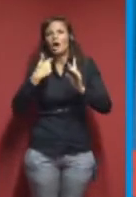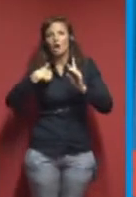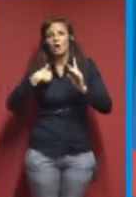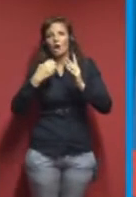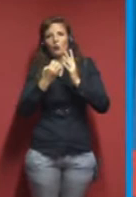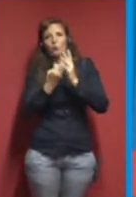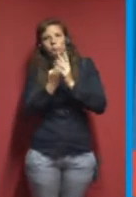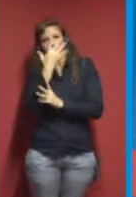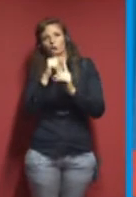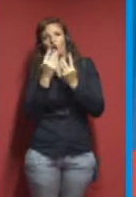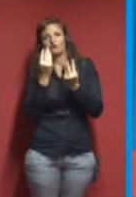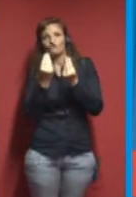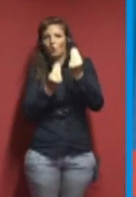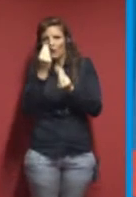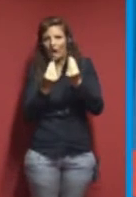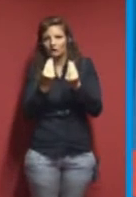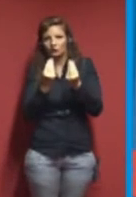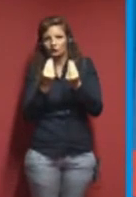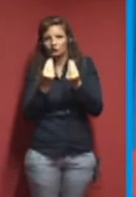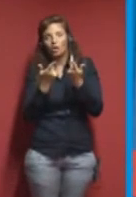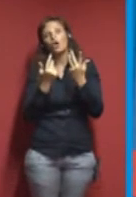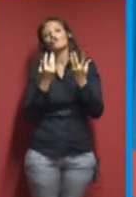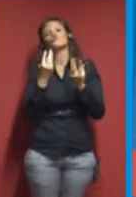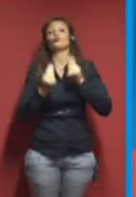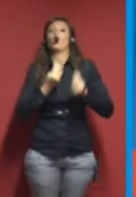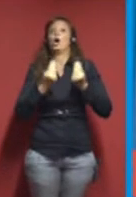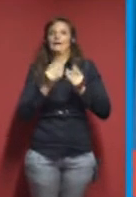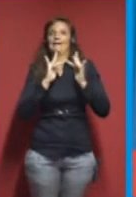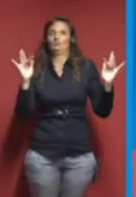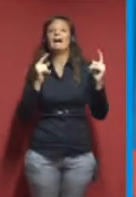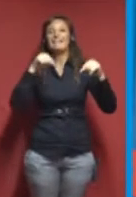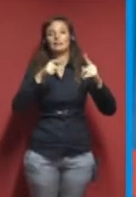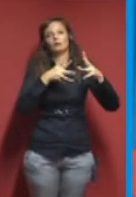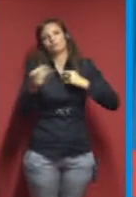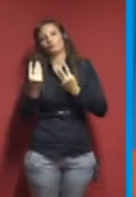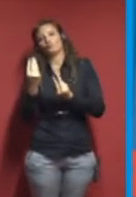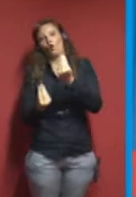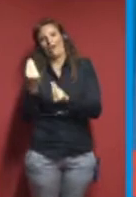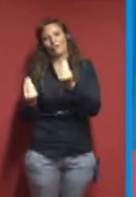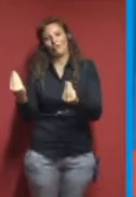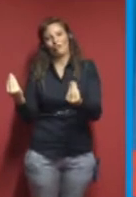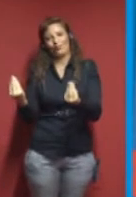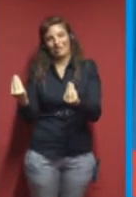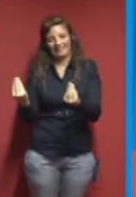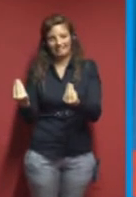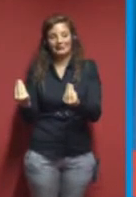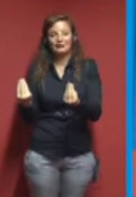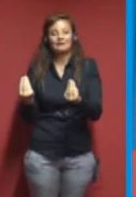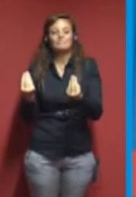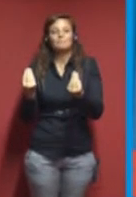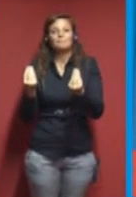giocattoli giochi mi scuso digitali e adesso siamo passati ai giocattoli comunque